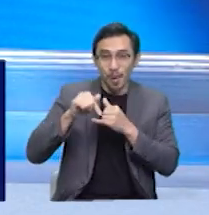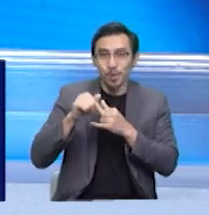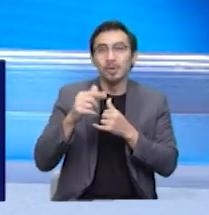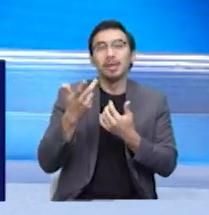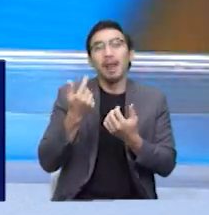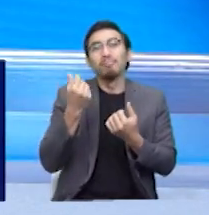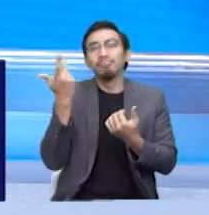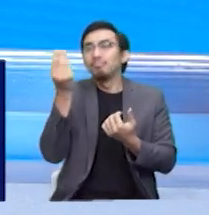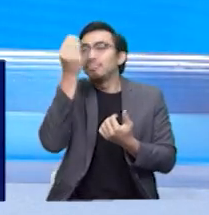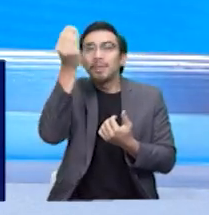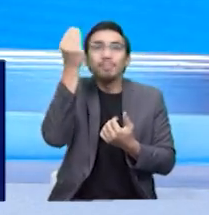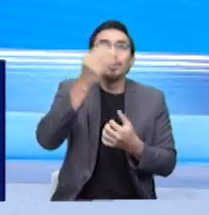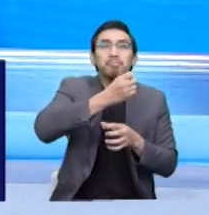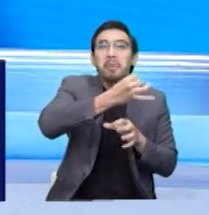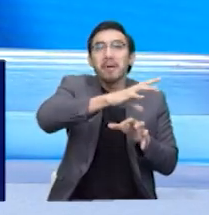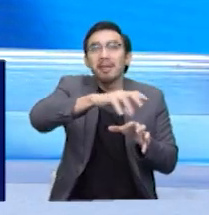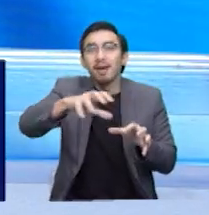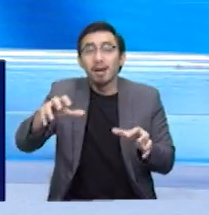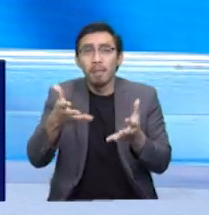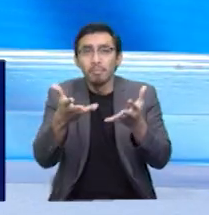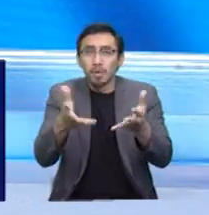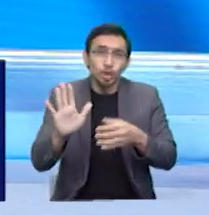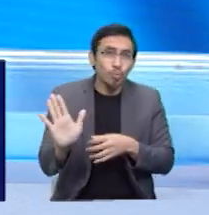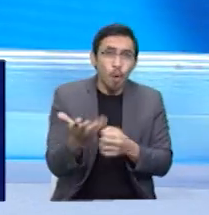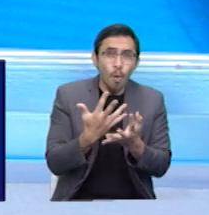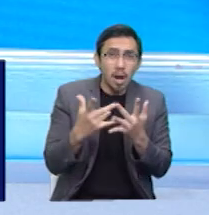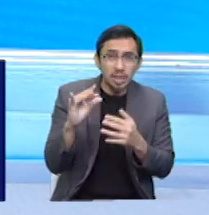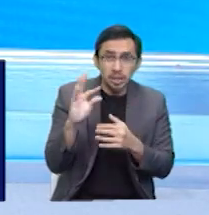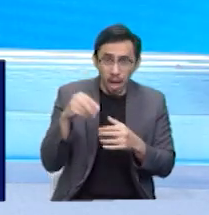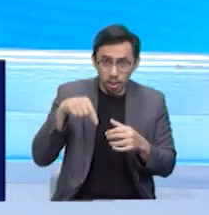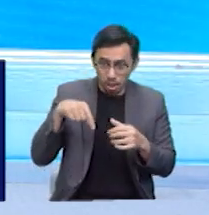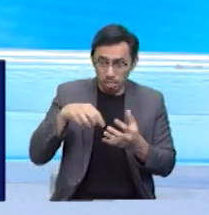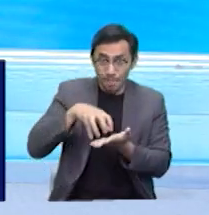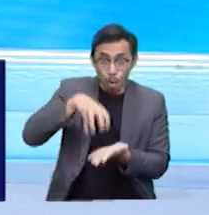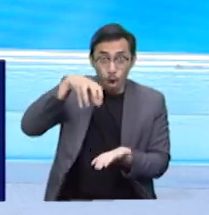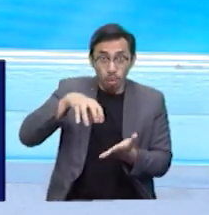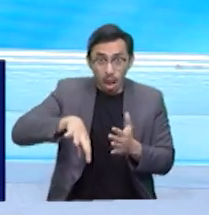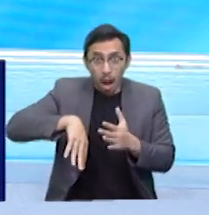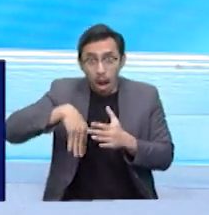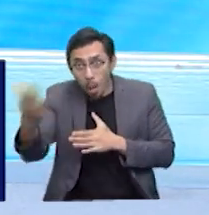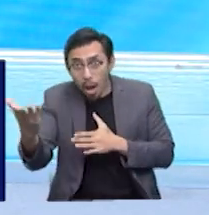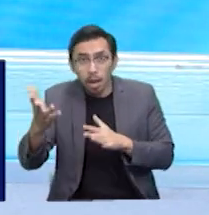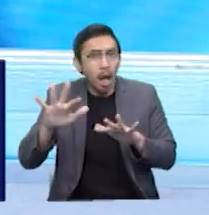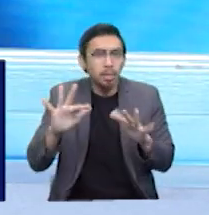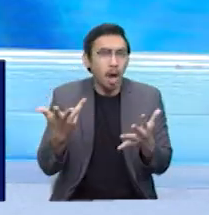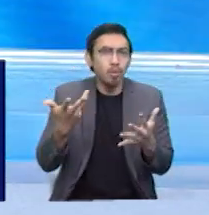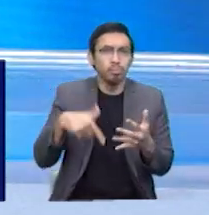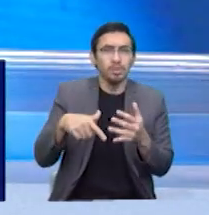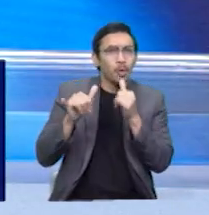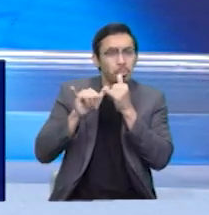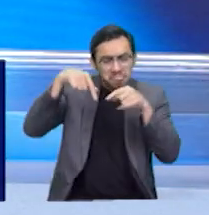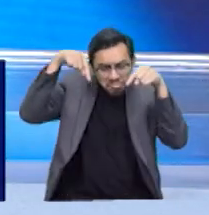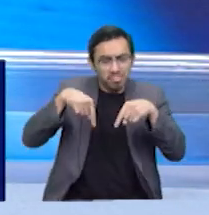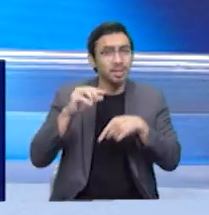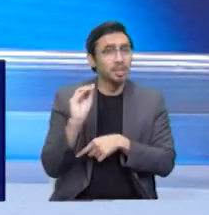dengan liburan ke berbagai daerah. Lalu apakah semua warga Jakarta meninggalkan ibu kota ataukah menghabiskan malam pergantian tahun